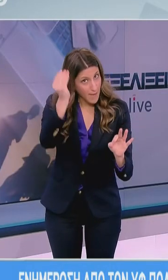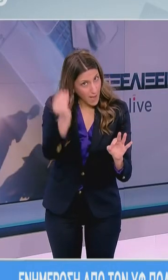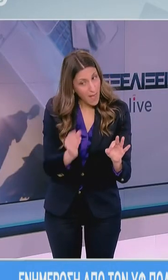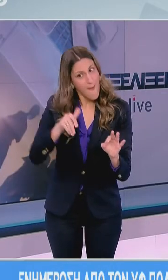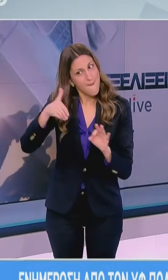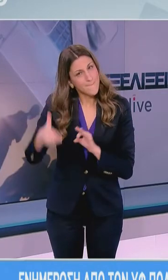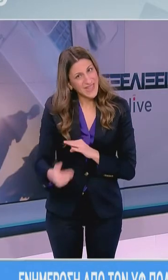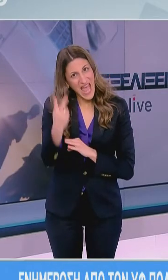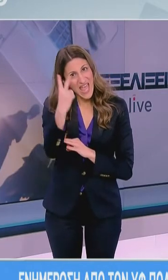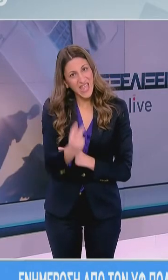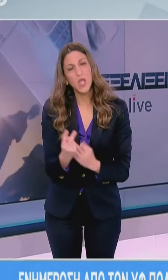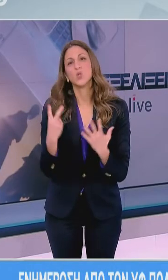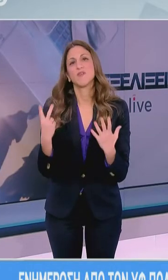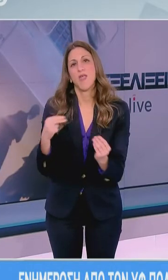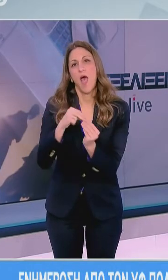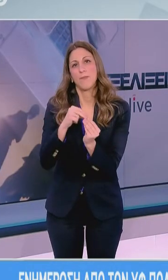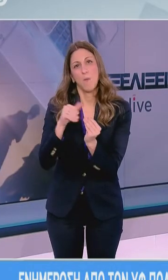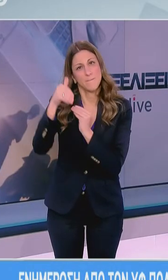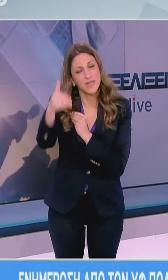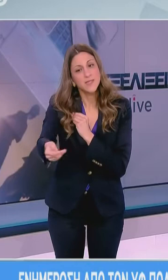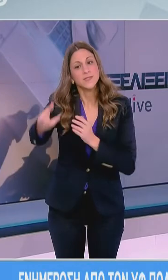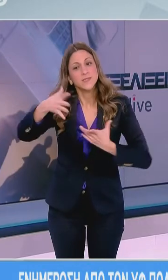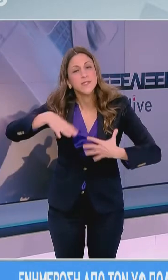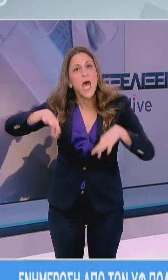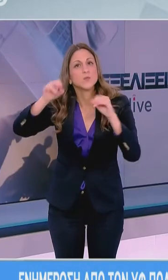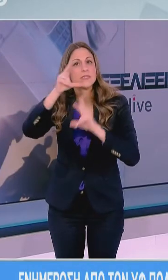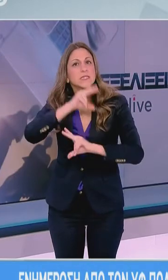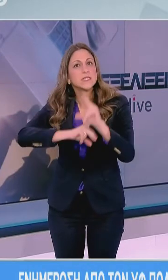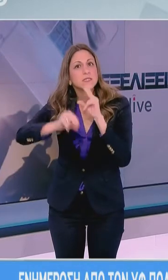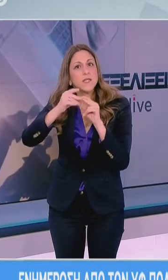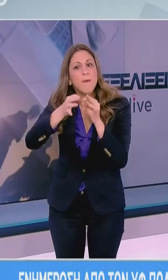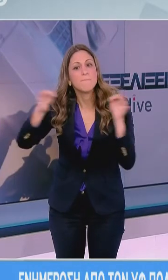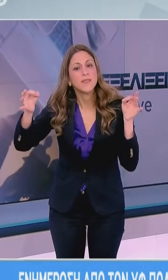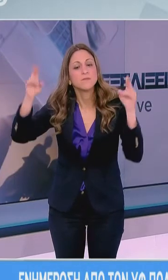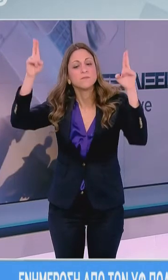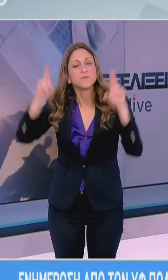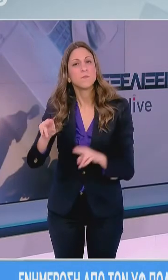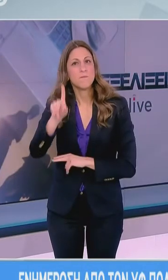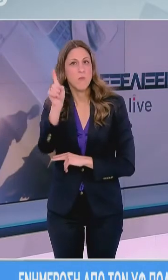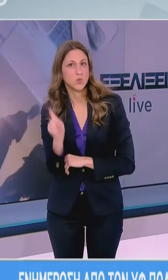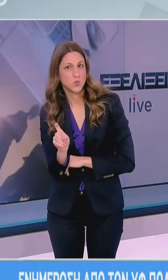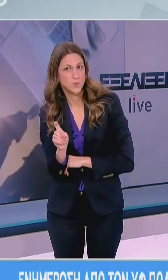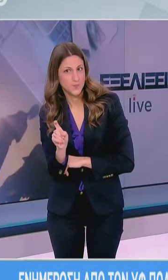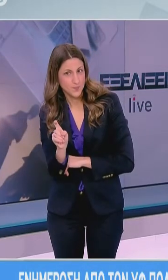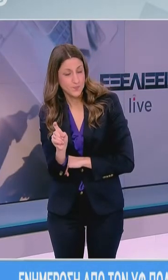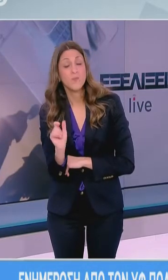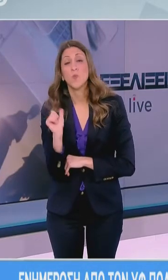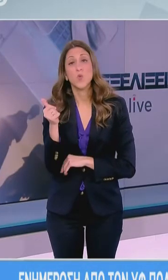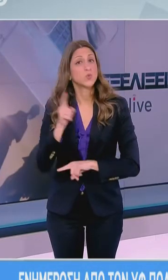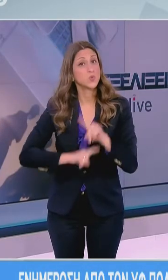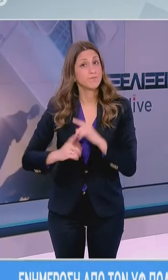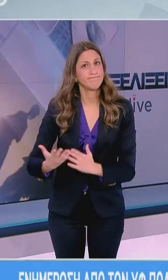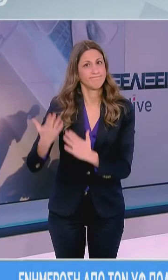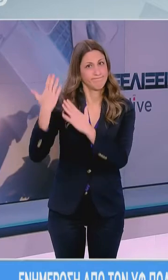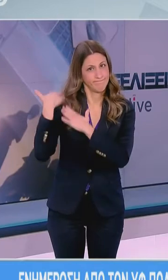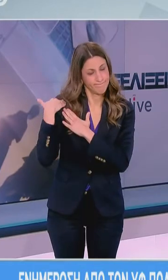το πότε και με ποιους ρυθμούς θα υπάρξει η όποια αποκλιμάκωση. Είναι σαφές ότι στη λήψη της οποιασδήποτε απόφασης τον πρώτο λόγο